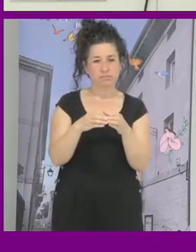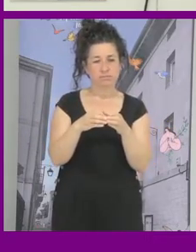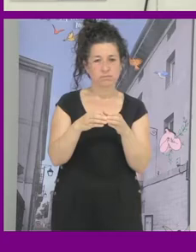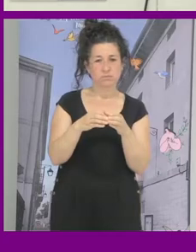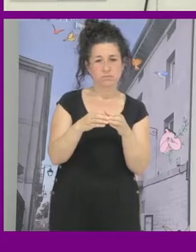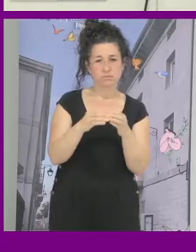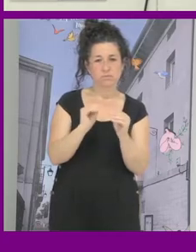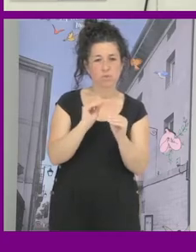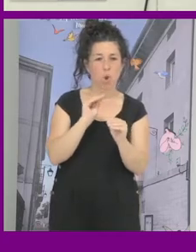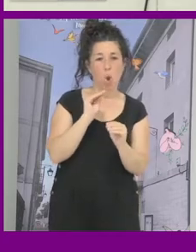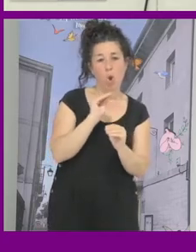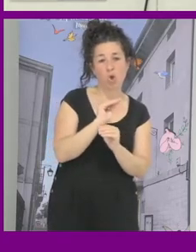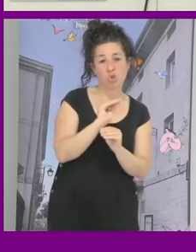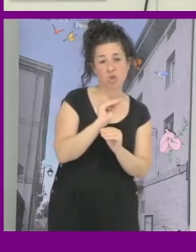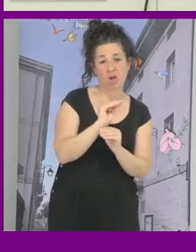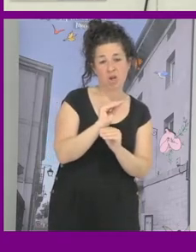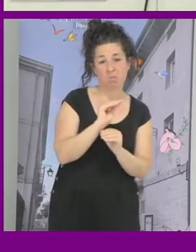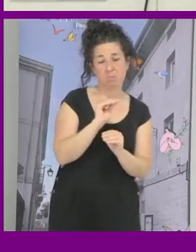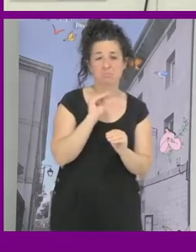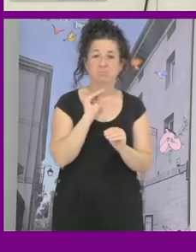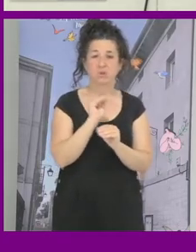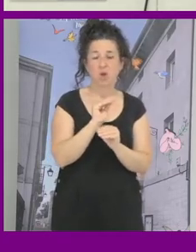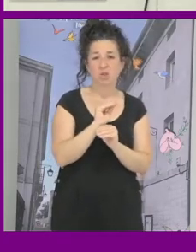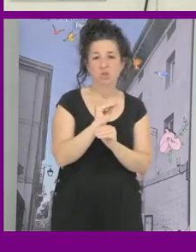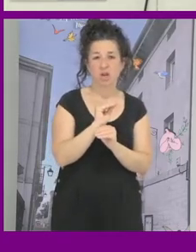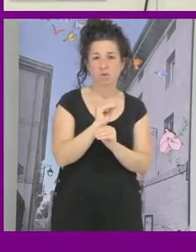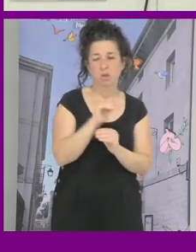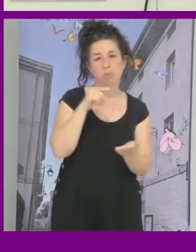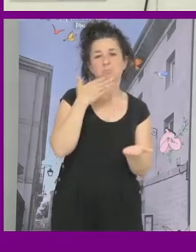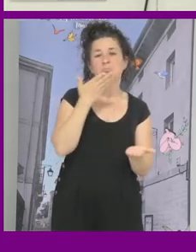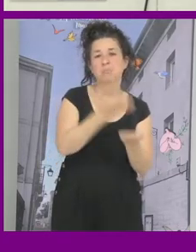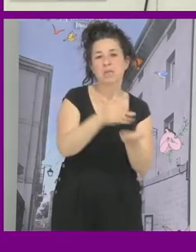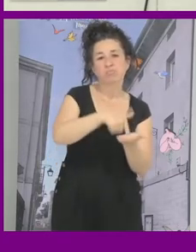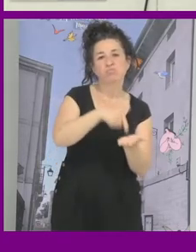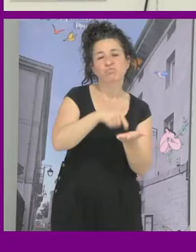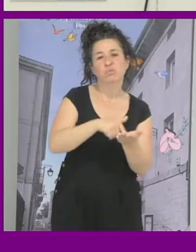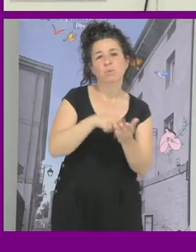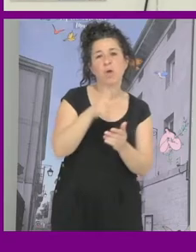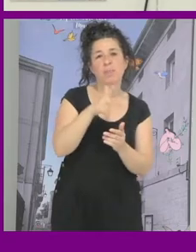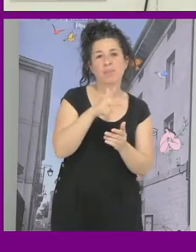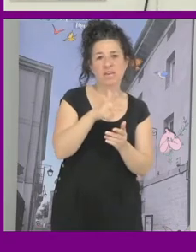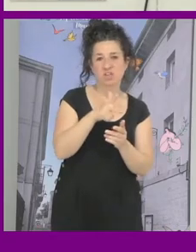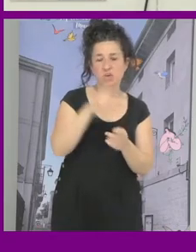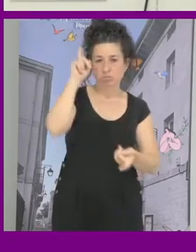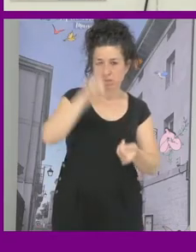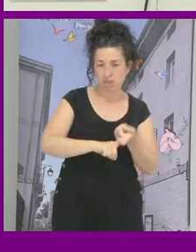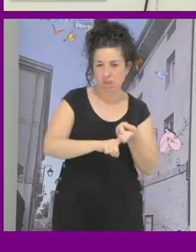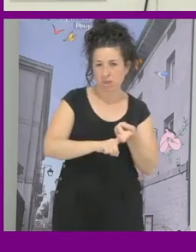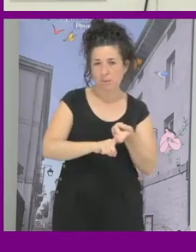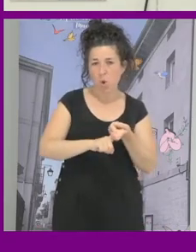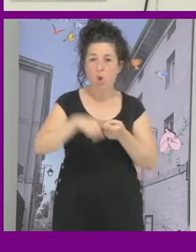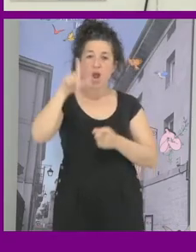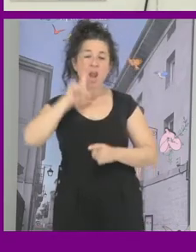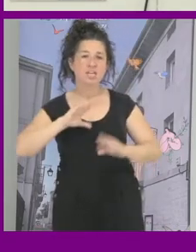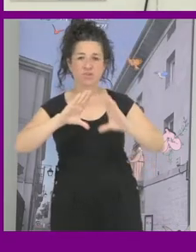kontserbadorek edo ba, eskontzeko eskubidea aldarrikatzen zuten garaietan, ba, lesbofeministek